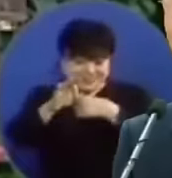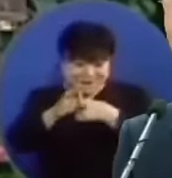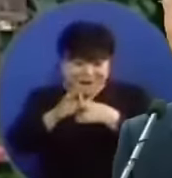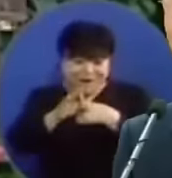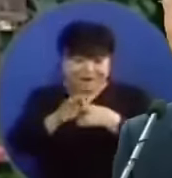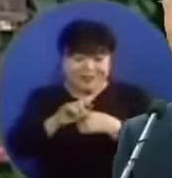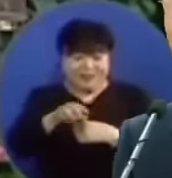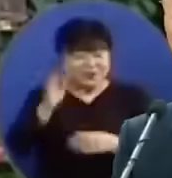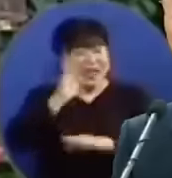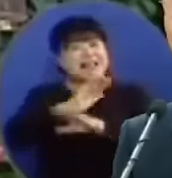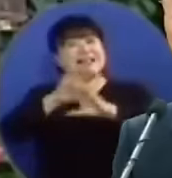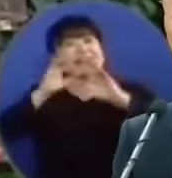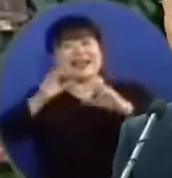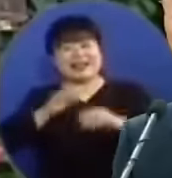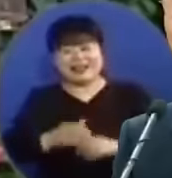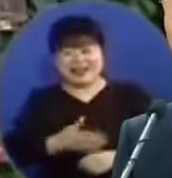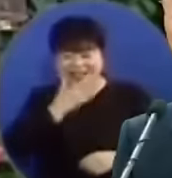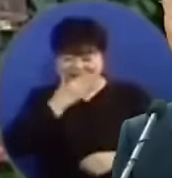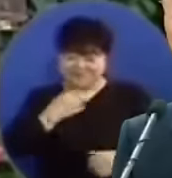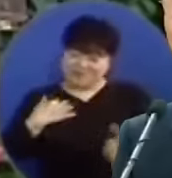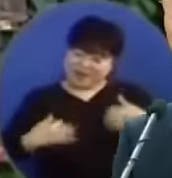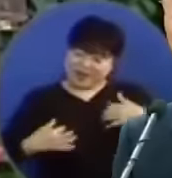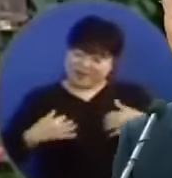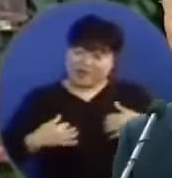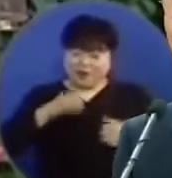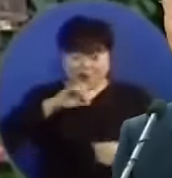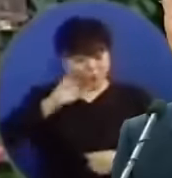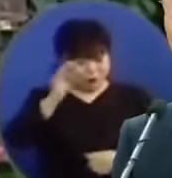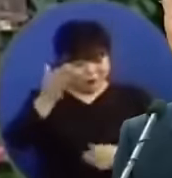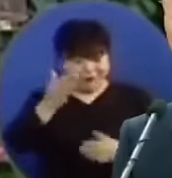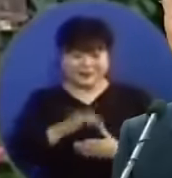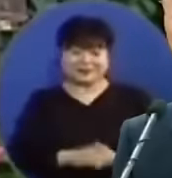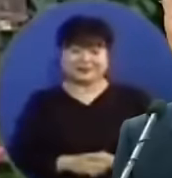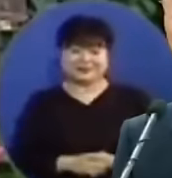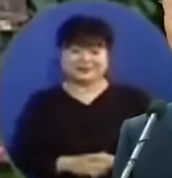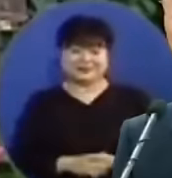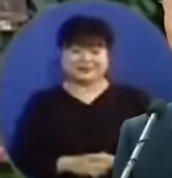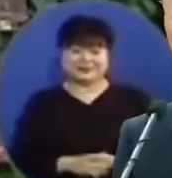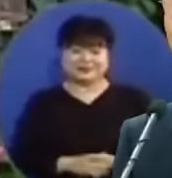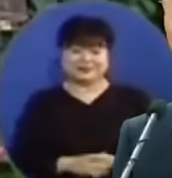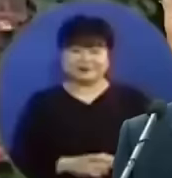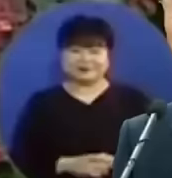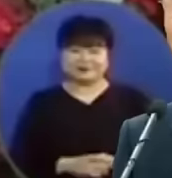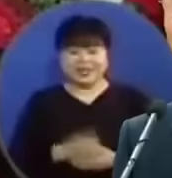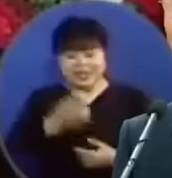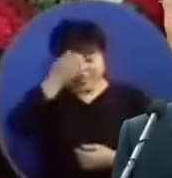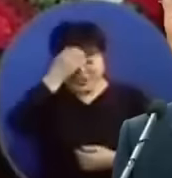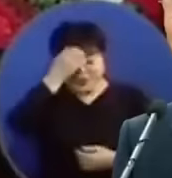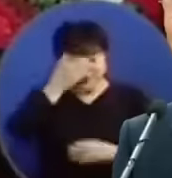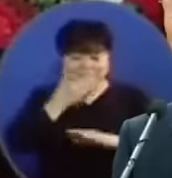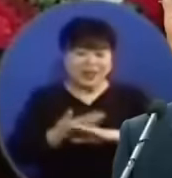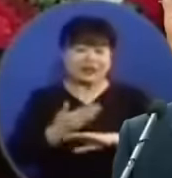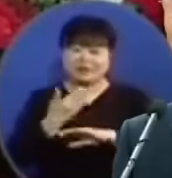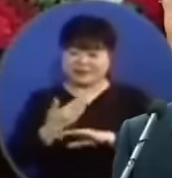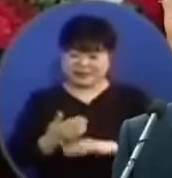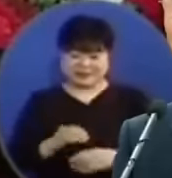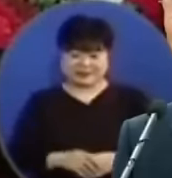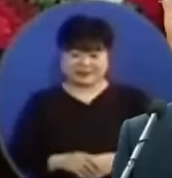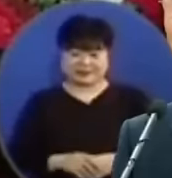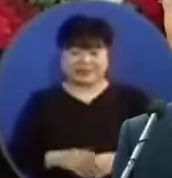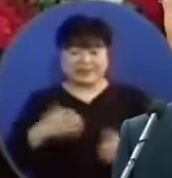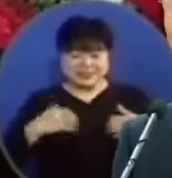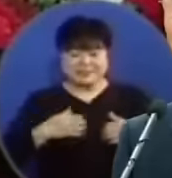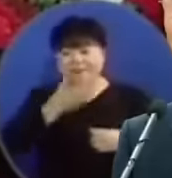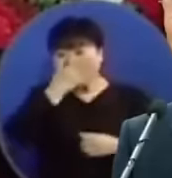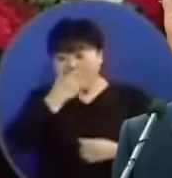그곳이 천국이요 기쁘고 행복한 곳이 될 수가 있는 것입니다. 우리 기독교는 다른 종교와 달라서 우리의